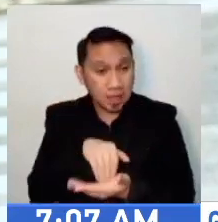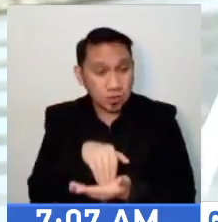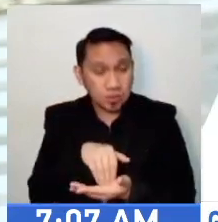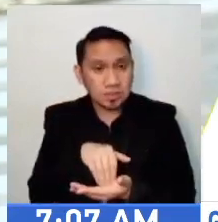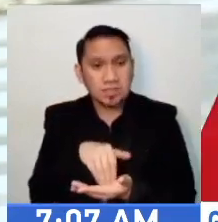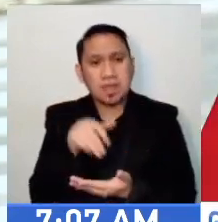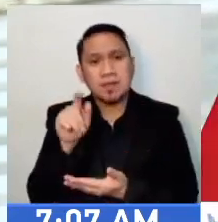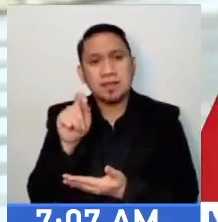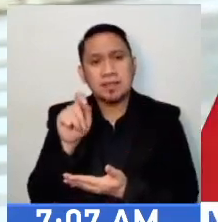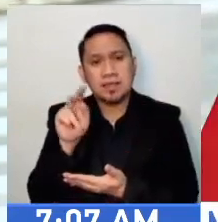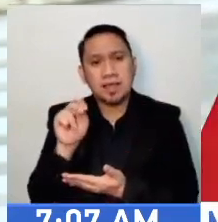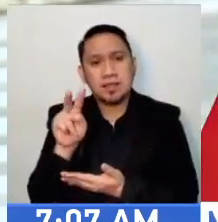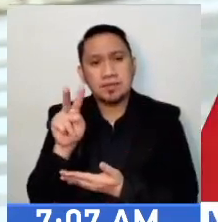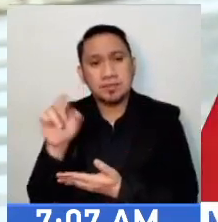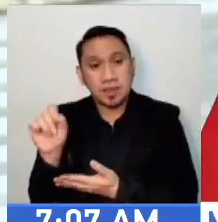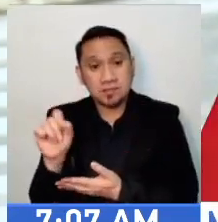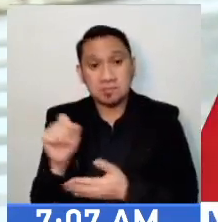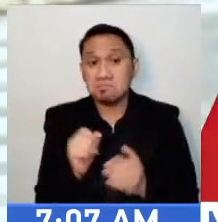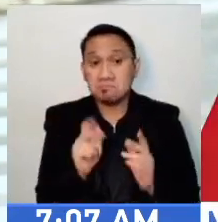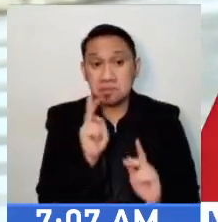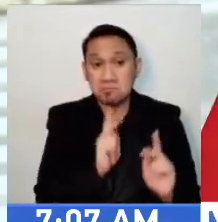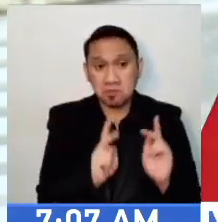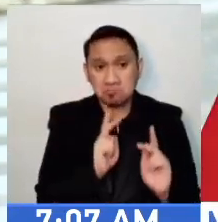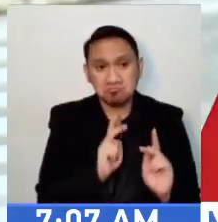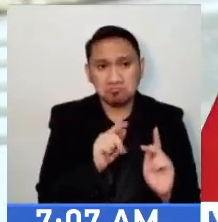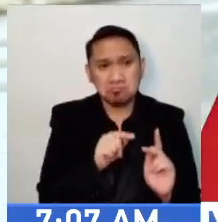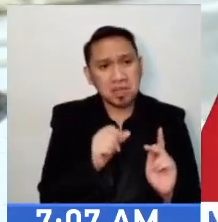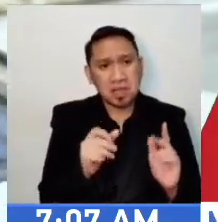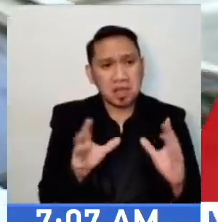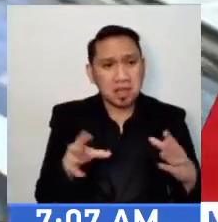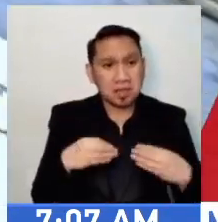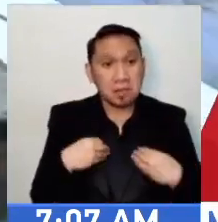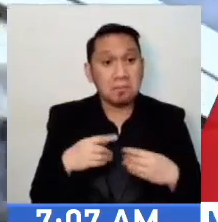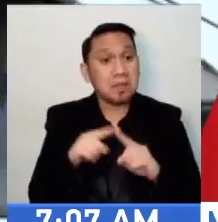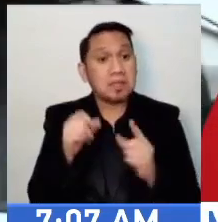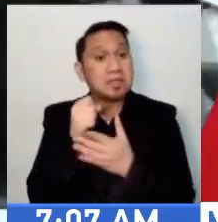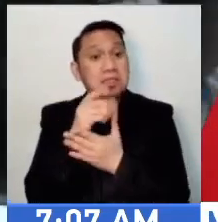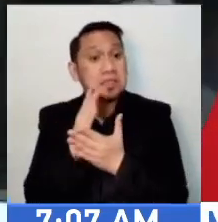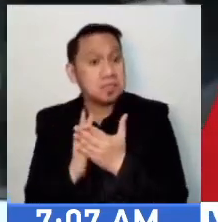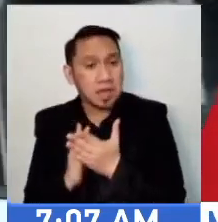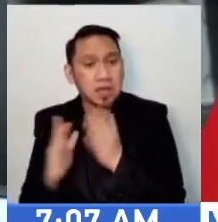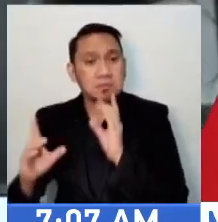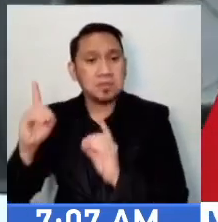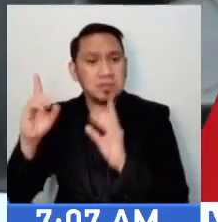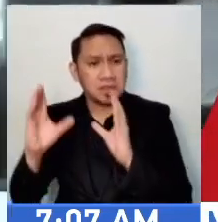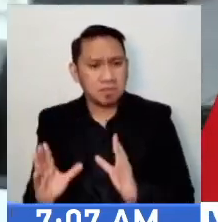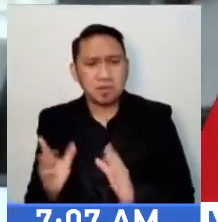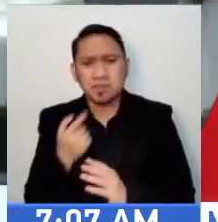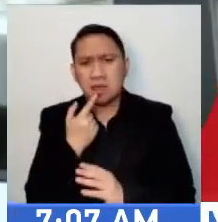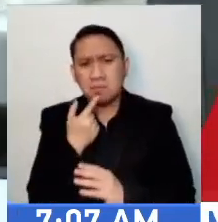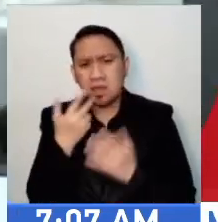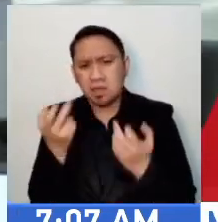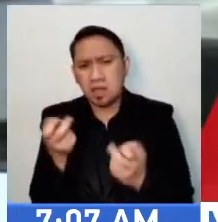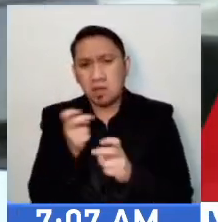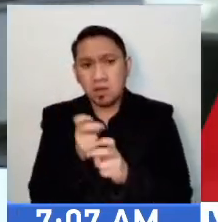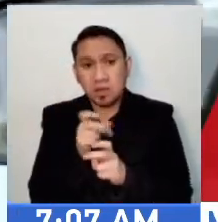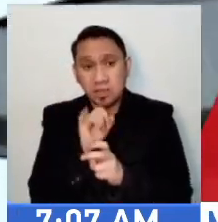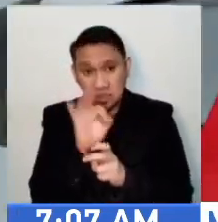sa mga pasahero pero hindi sa mga kasalukuyang driver na ngayon pa lang daw ay hirap na. E paano pa pag nadagdagan pa sila?